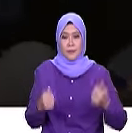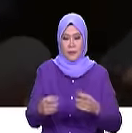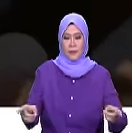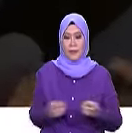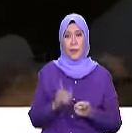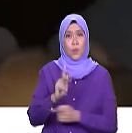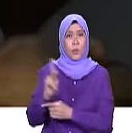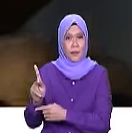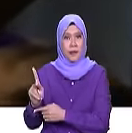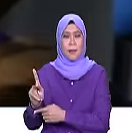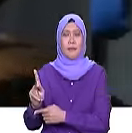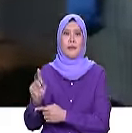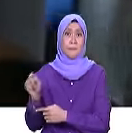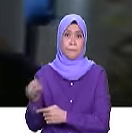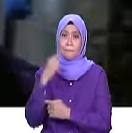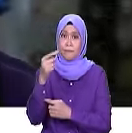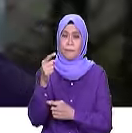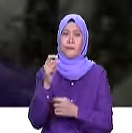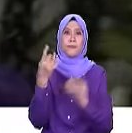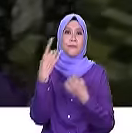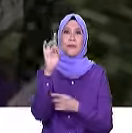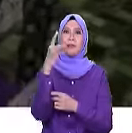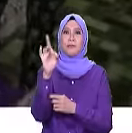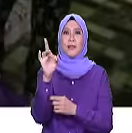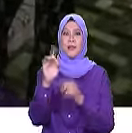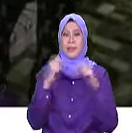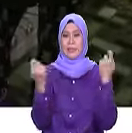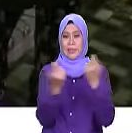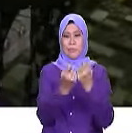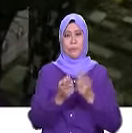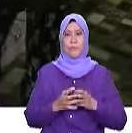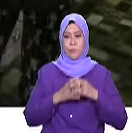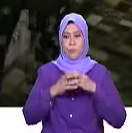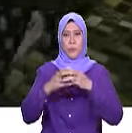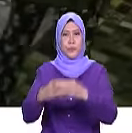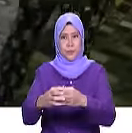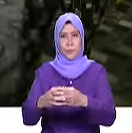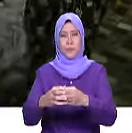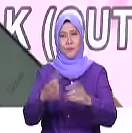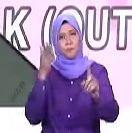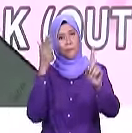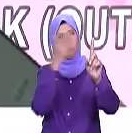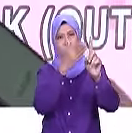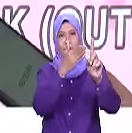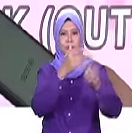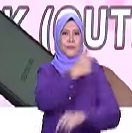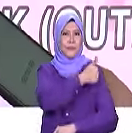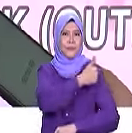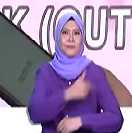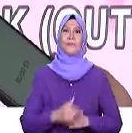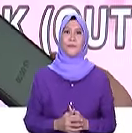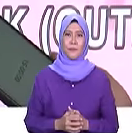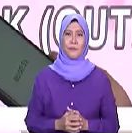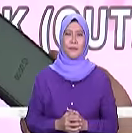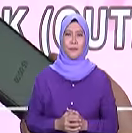Kuala Krai, Dr. Hazura Mat Zubir, seramai 18 mobile team digerakkan untuk melaksanakan misi ini. Biasanya yang